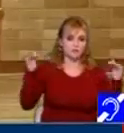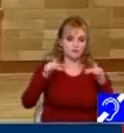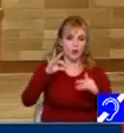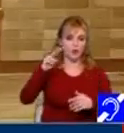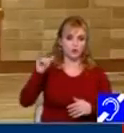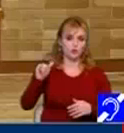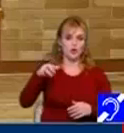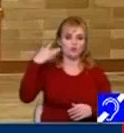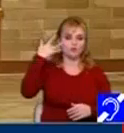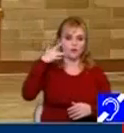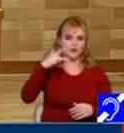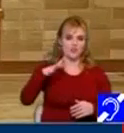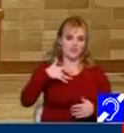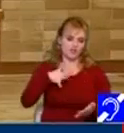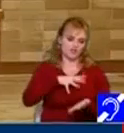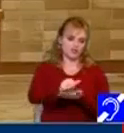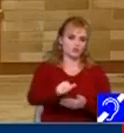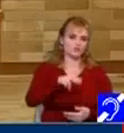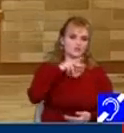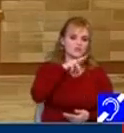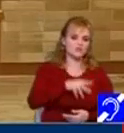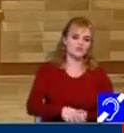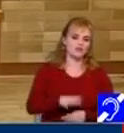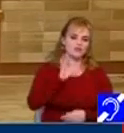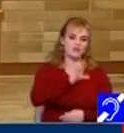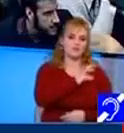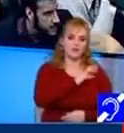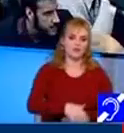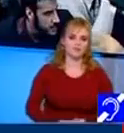Unite vor distruge total Coreea de Nord dacă se vor simți amenințate.